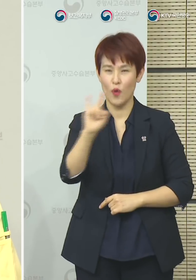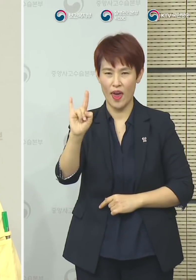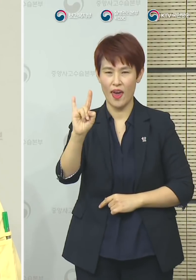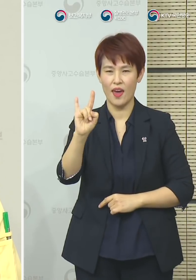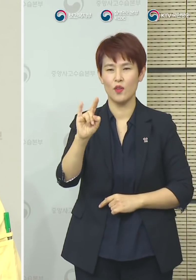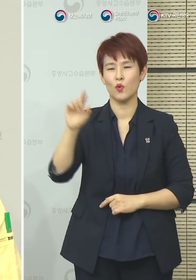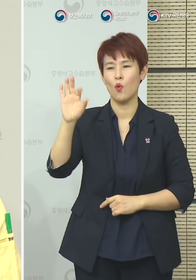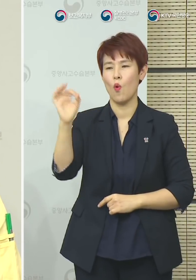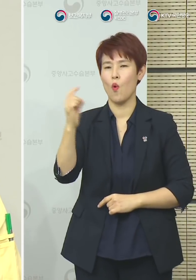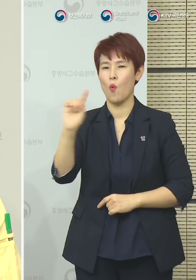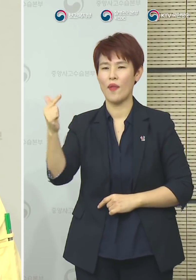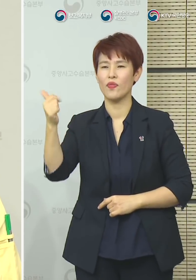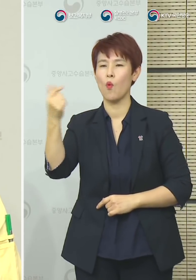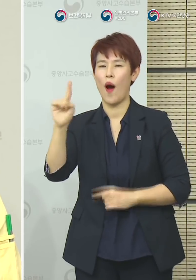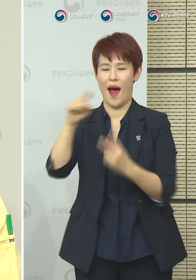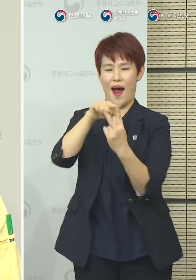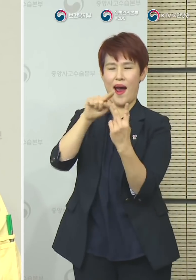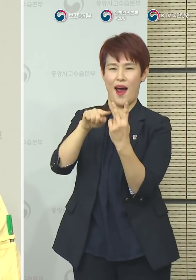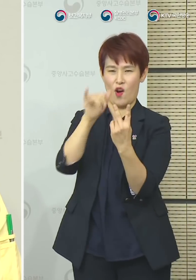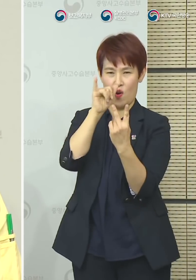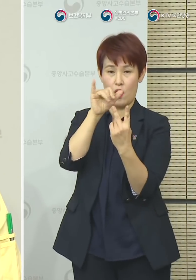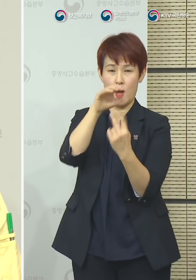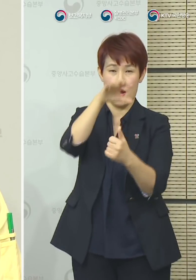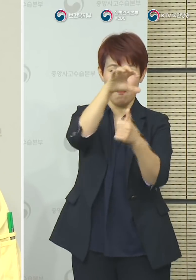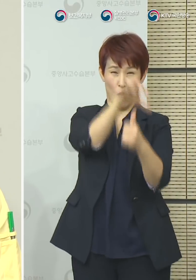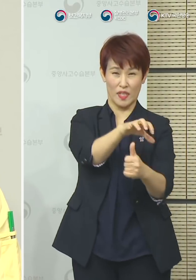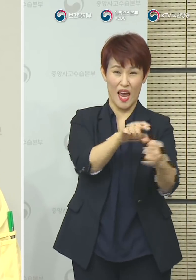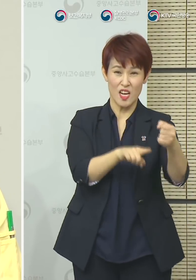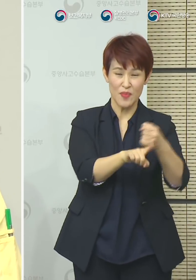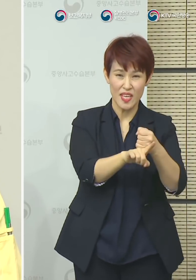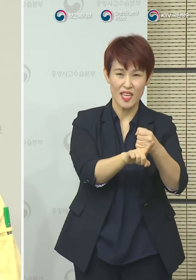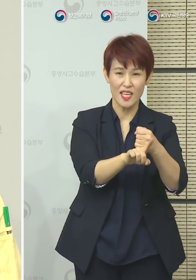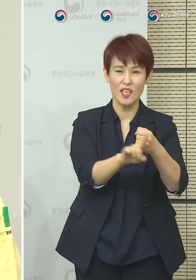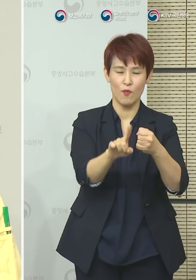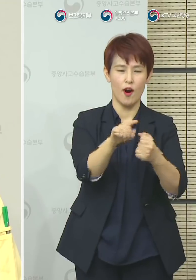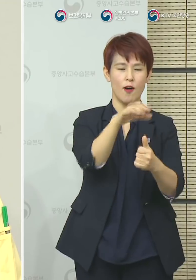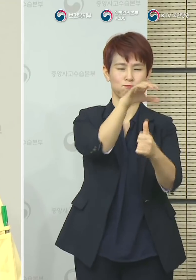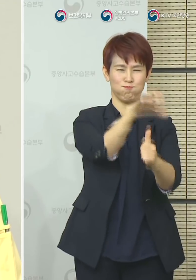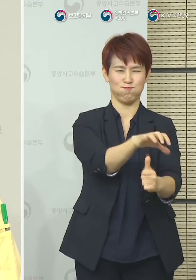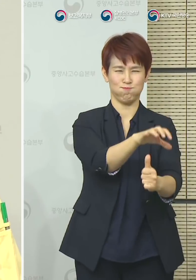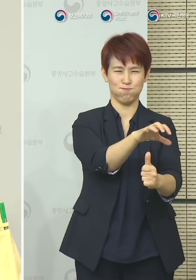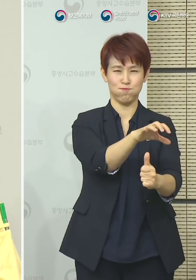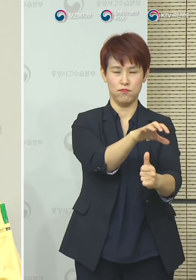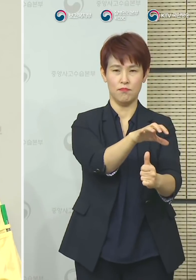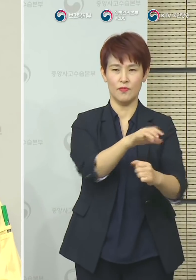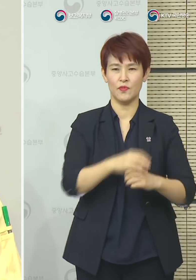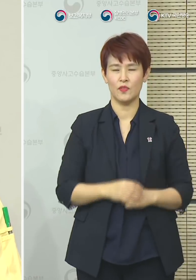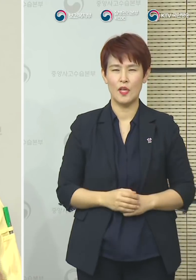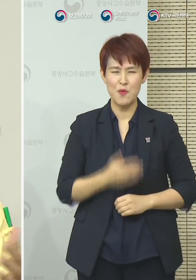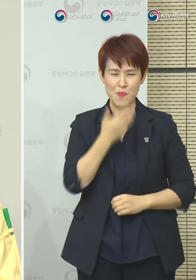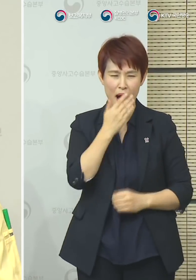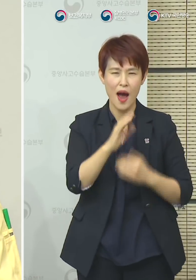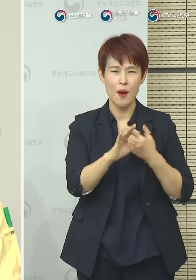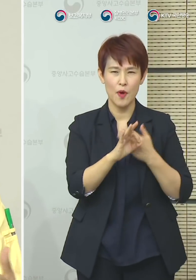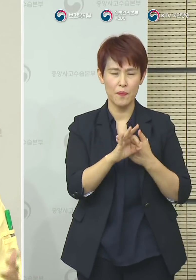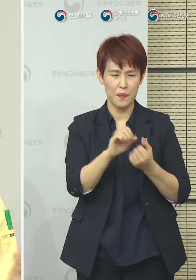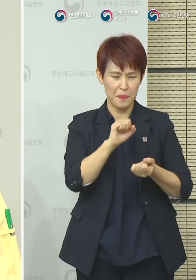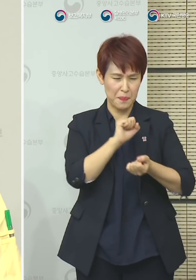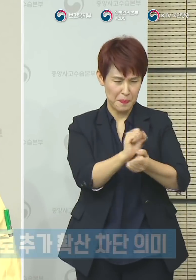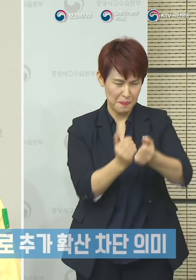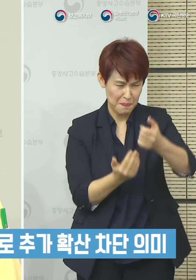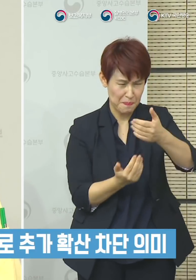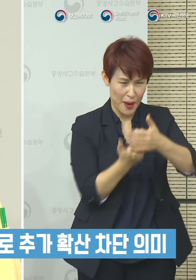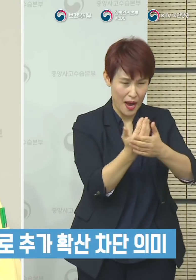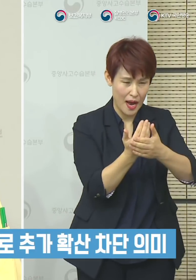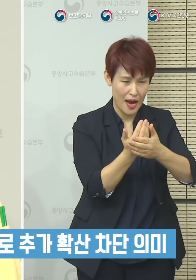게 있습니다. 그러니까 봉쇄 전략은 영어로는 컨테인먼트라 그러는데요. 그러니까 최대한